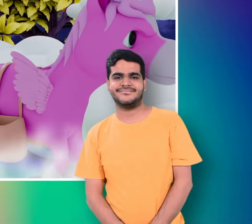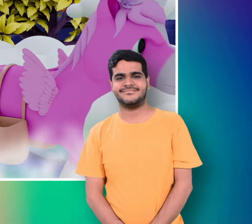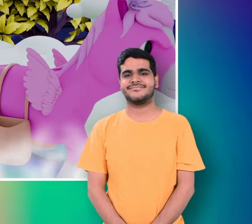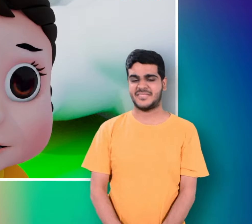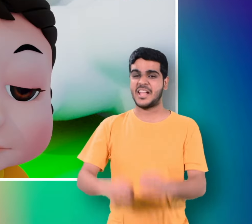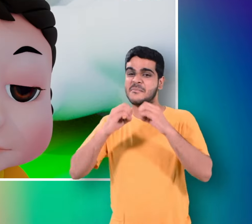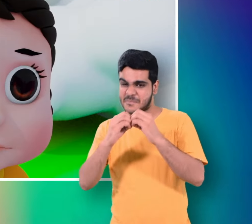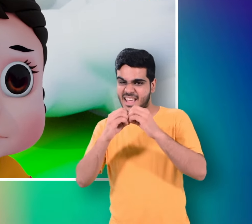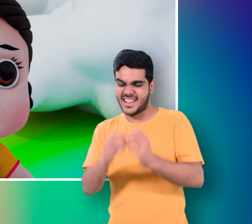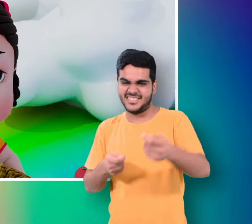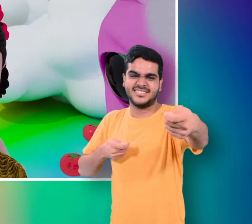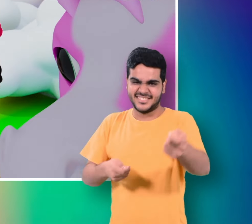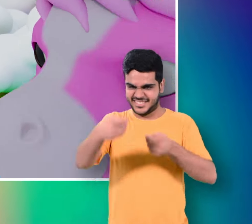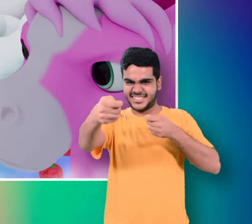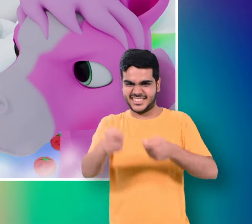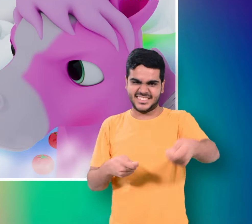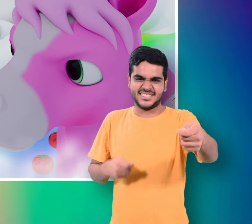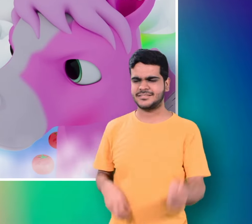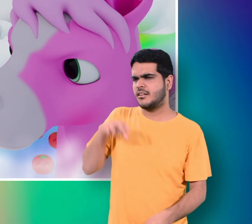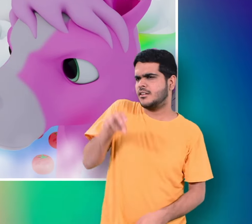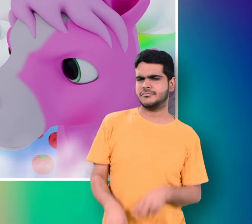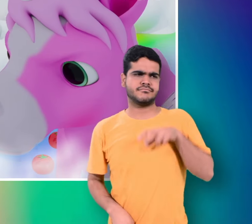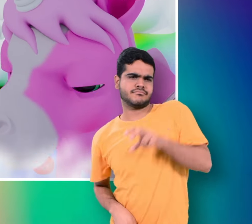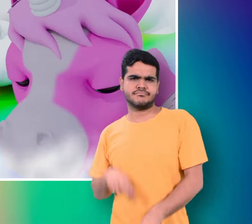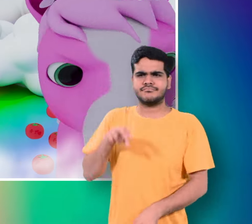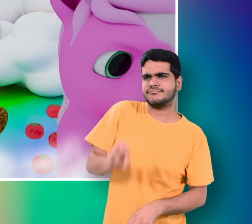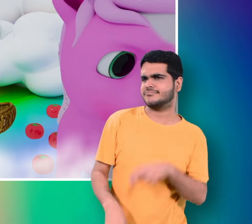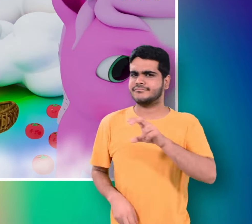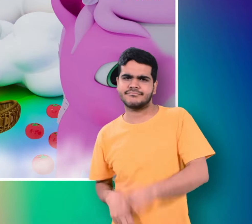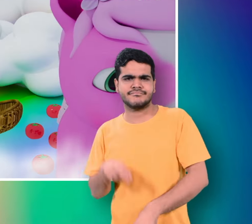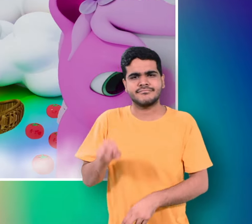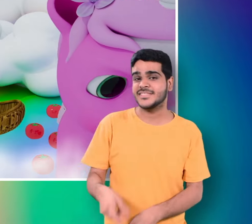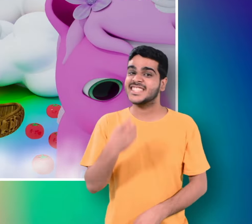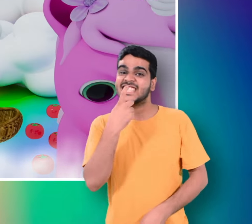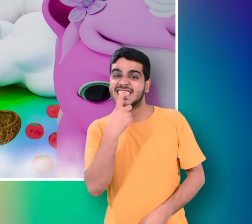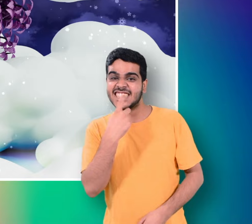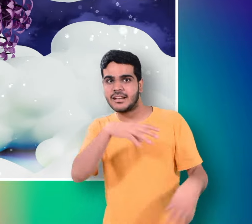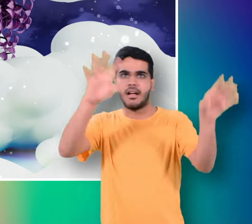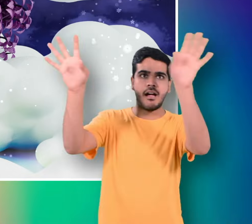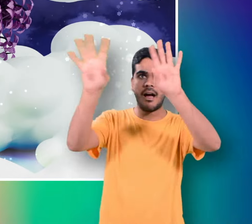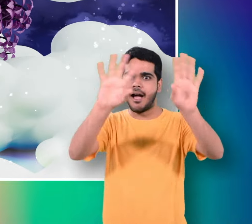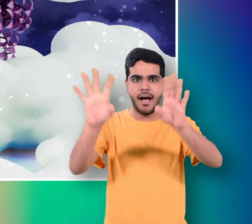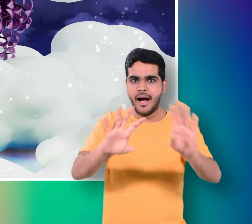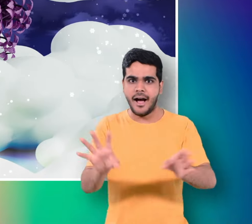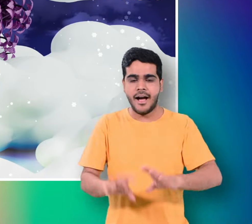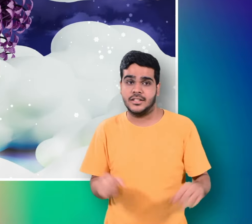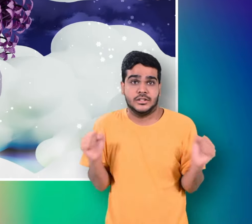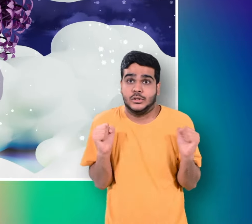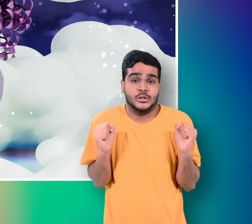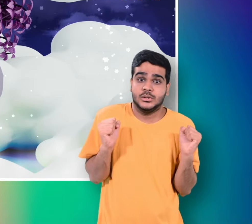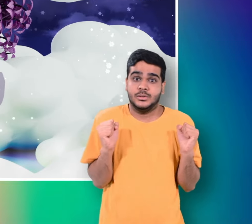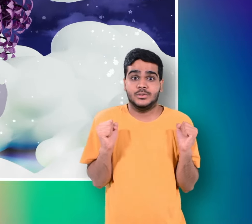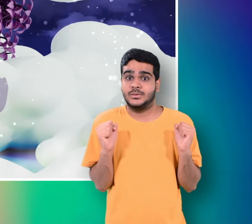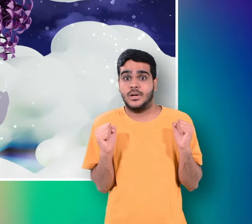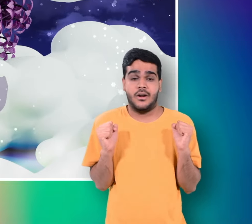दौड़ा घोड़ा था क मंडी पहुंचा सब्जी मंडी सब्जी मंडी बर्फ पड़ी